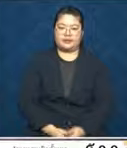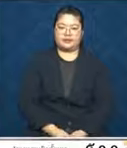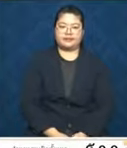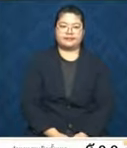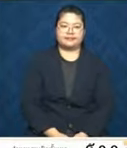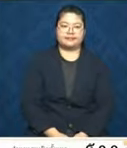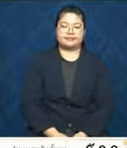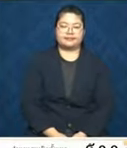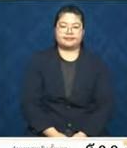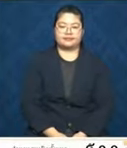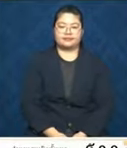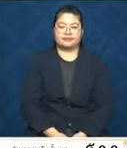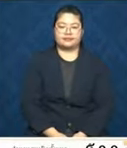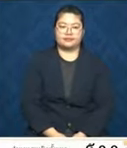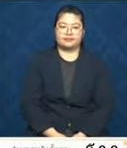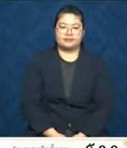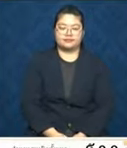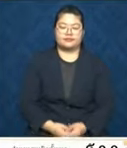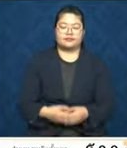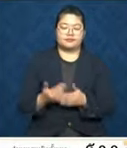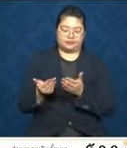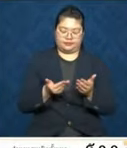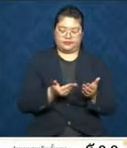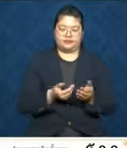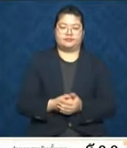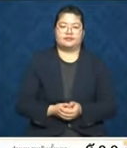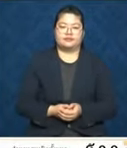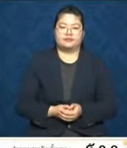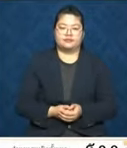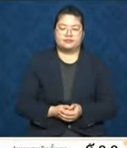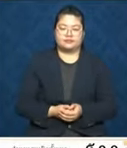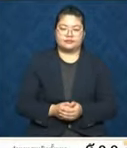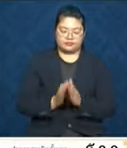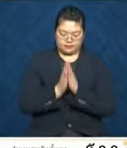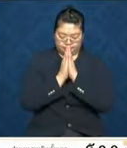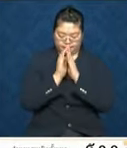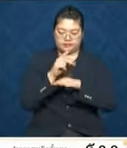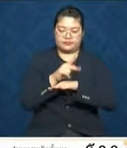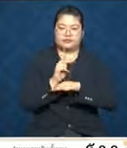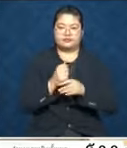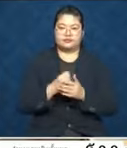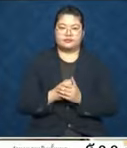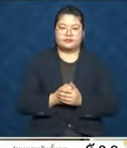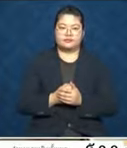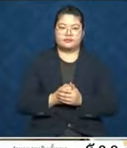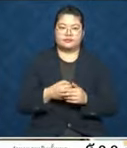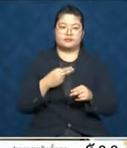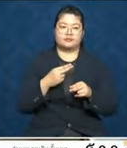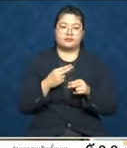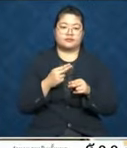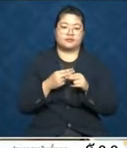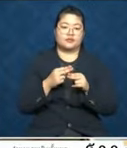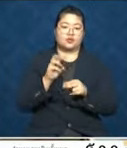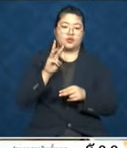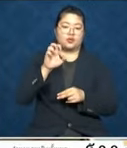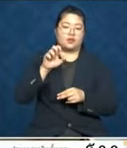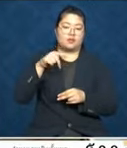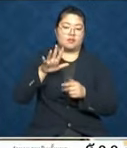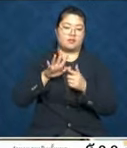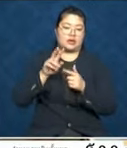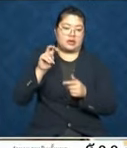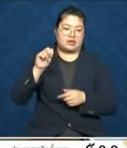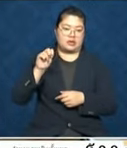ขอเชิญคุณวิภานีภูกระมงครับ กราบเรียนท่านประธานสภาที่เคารพดิฉันนางสาววิภานีภูค